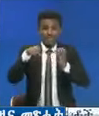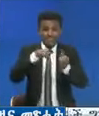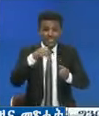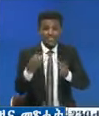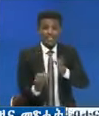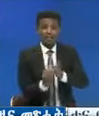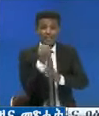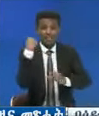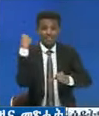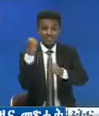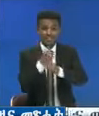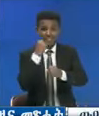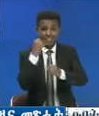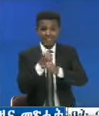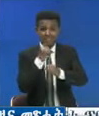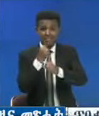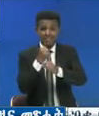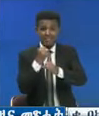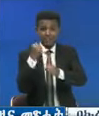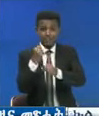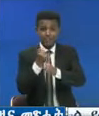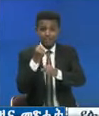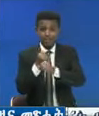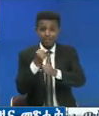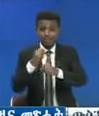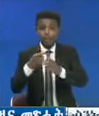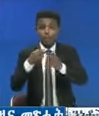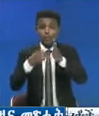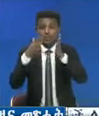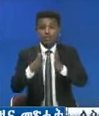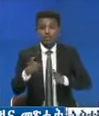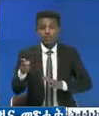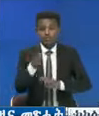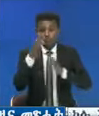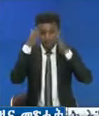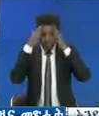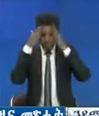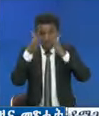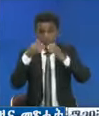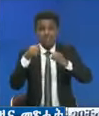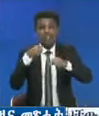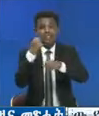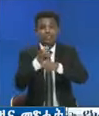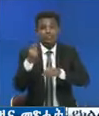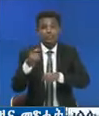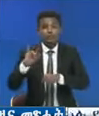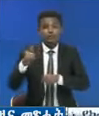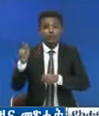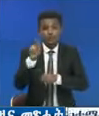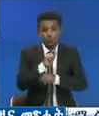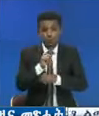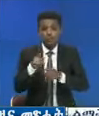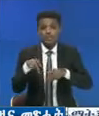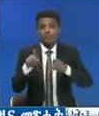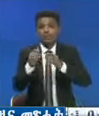የተሰሩ የተሰማሩ አርሶ አደሮች ውጤታማ እንዲሆኑ በትኩረት እየተሰራ መሆኑን የዞኑ ግብርና መምሪያ